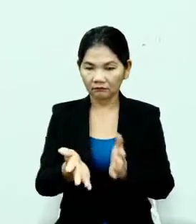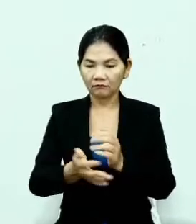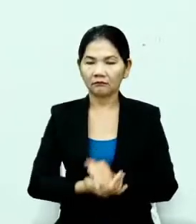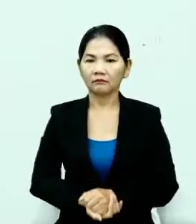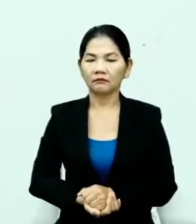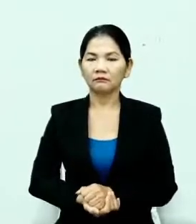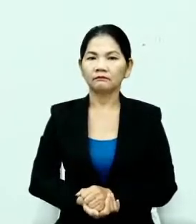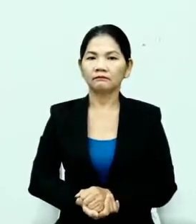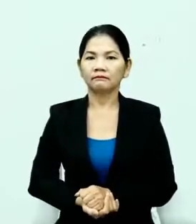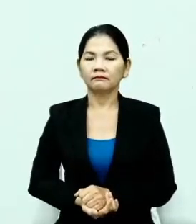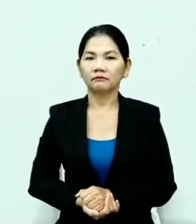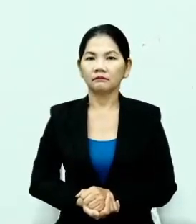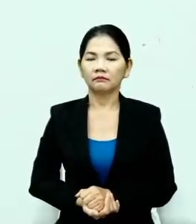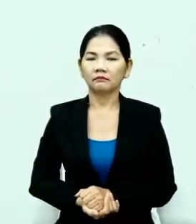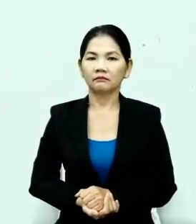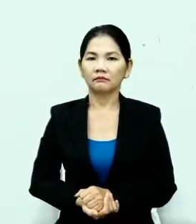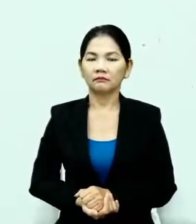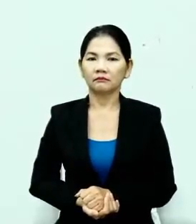mới tôm